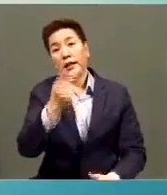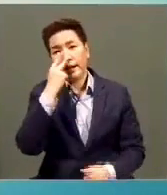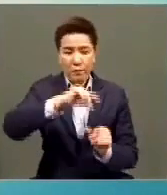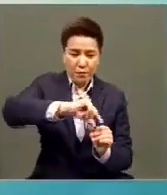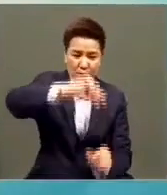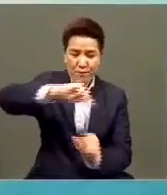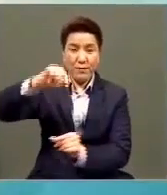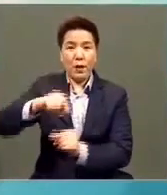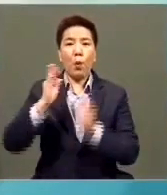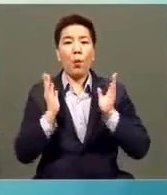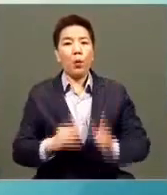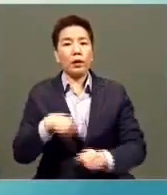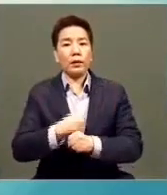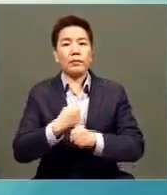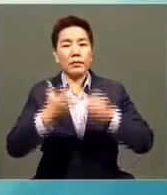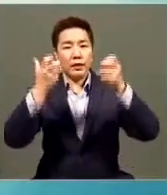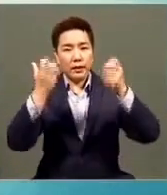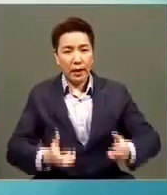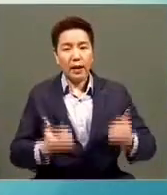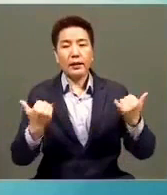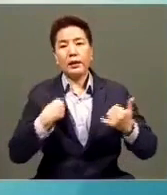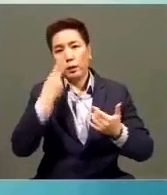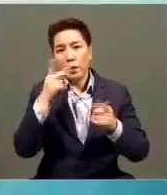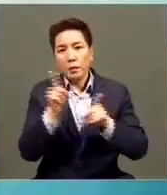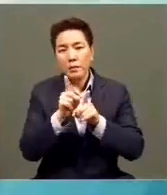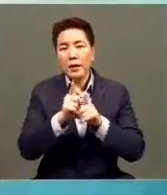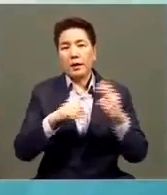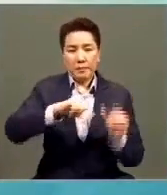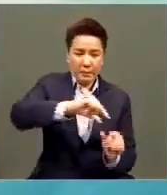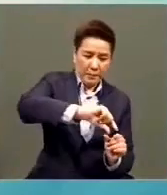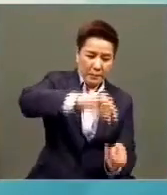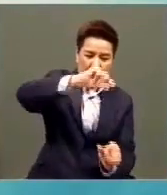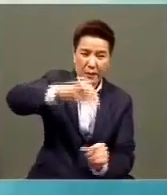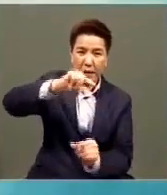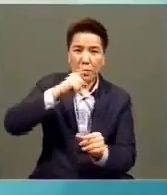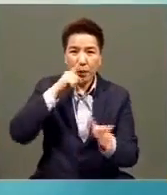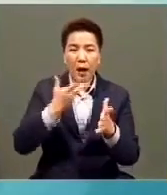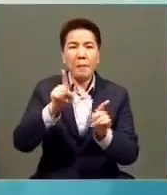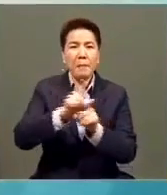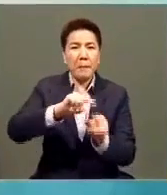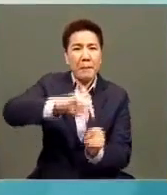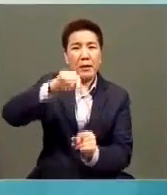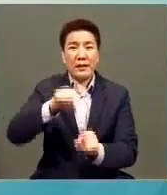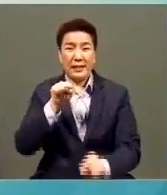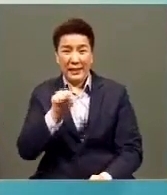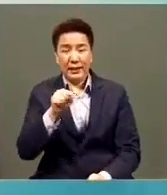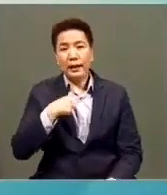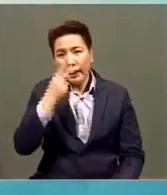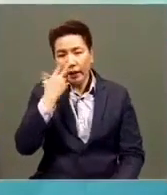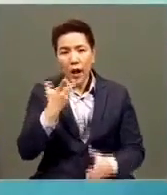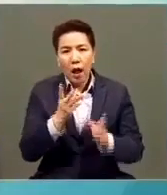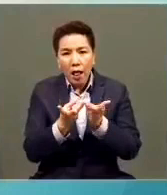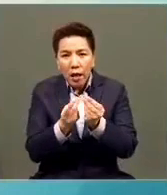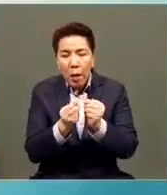ความทุ่มเทของบุคลากรที่ต้องทำงานอย่างหนักนะคะถึงได้ตัวเลขที่มีกราฟสูงมีแท่งแผนภูมิที่ทำให้พวกเราเห็นตัวเลข